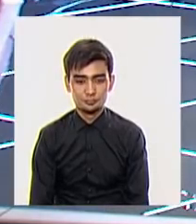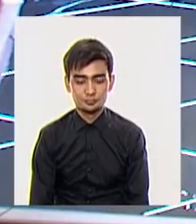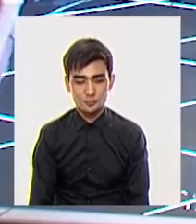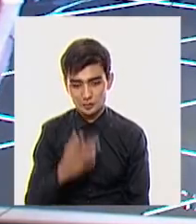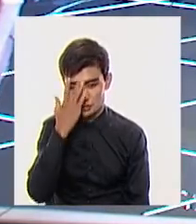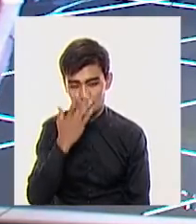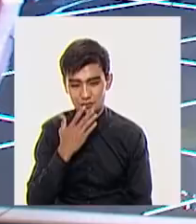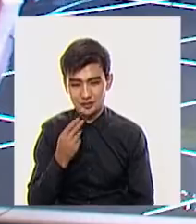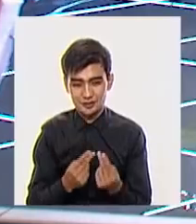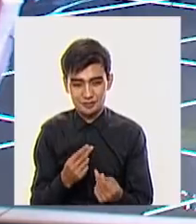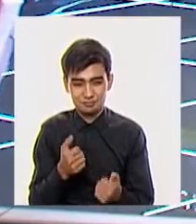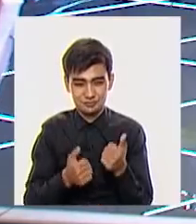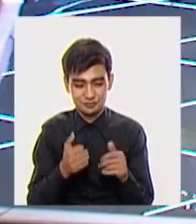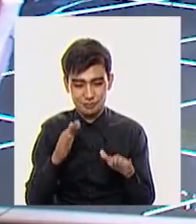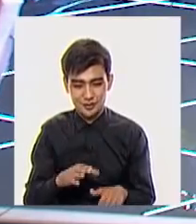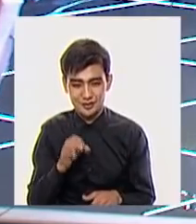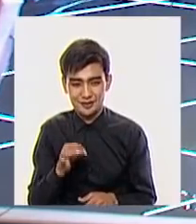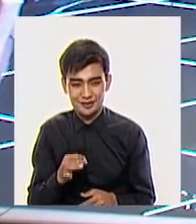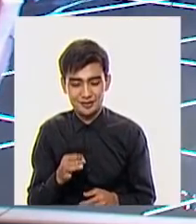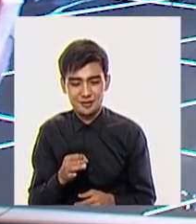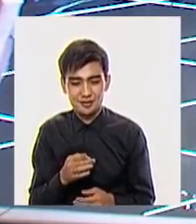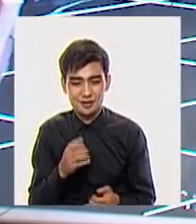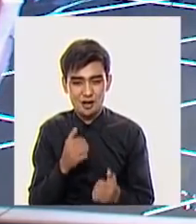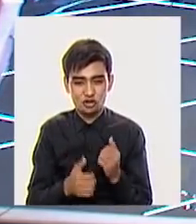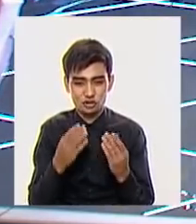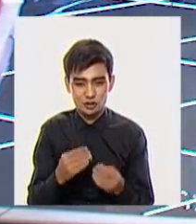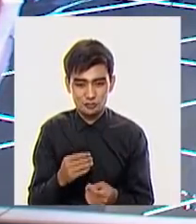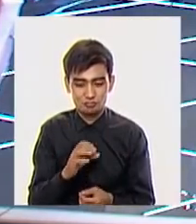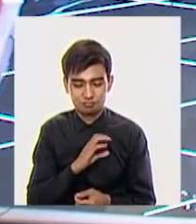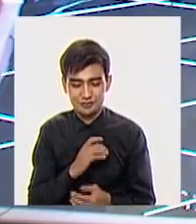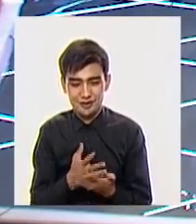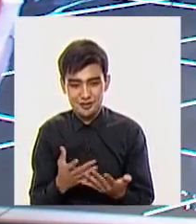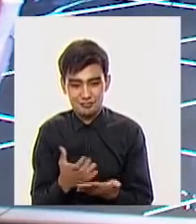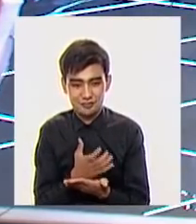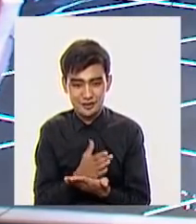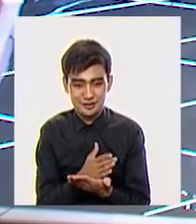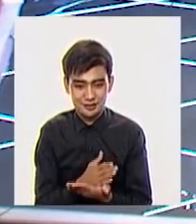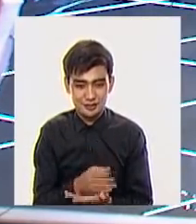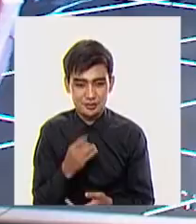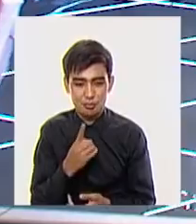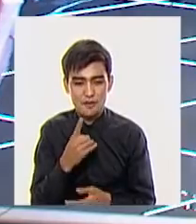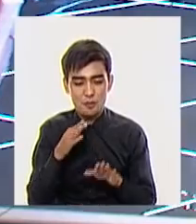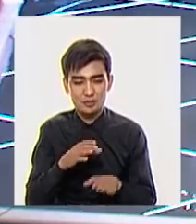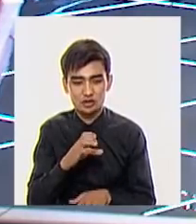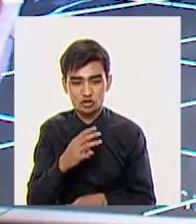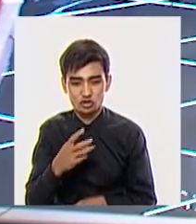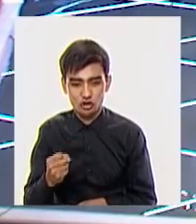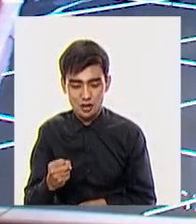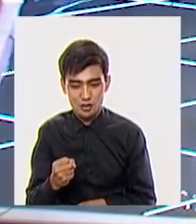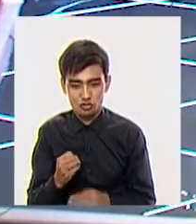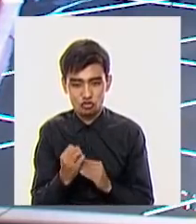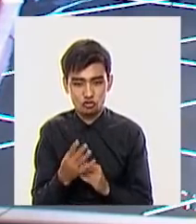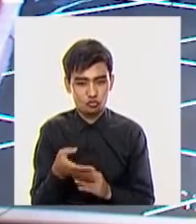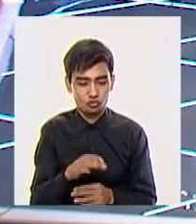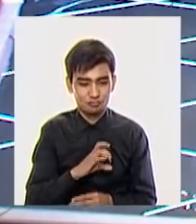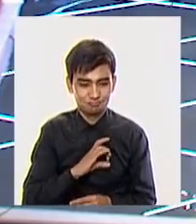Летние Олимпийские игры в разгаре, и каждый день обновляется медальный зачет соревнований. Лидируют США, 14 медалей,